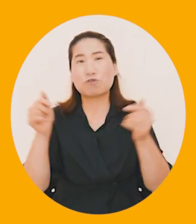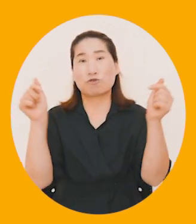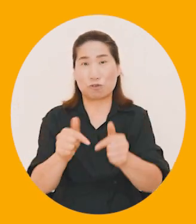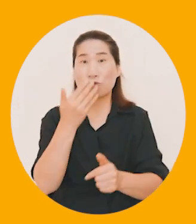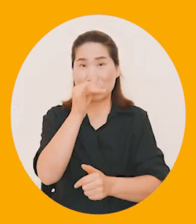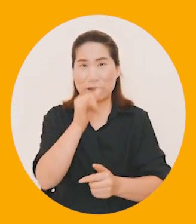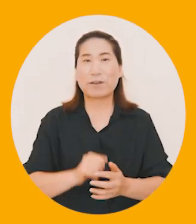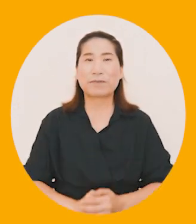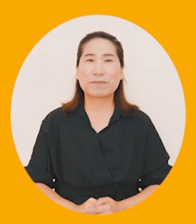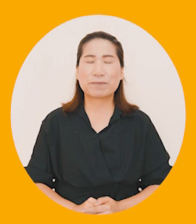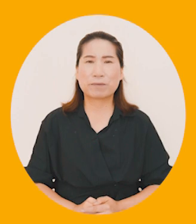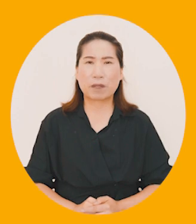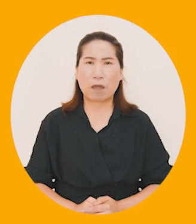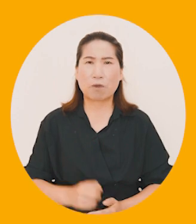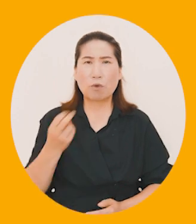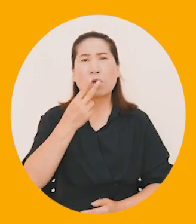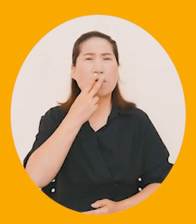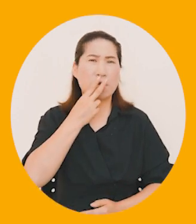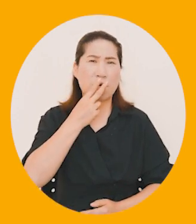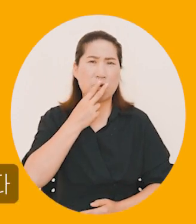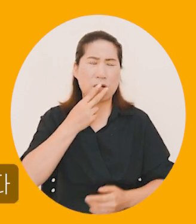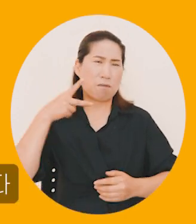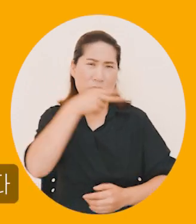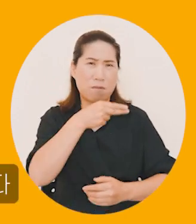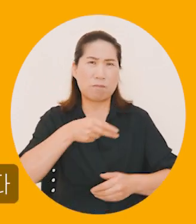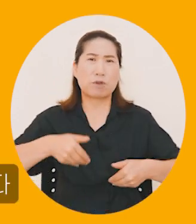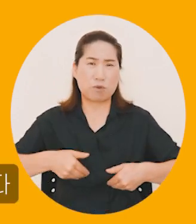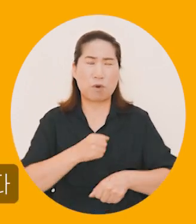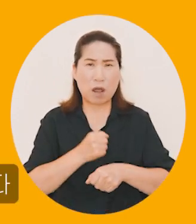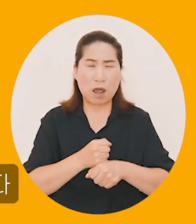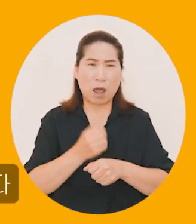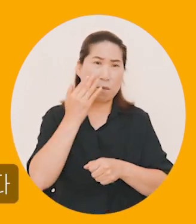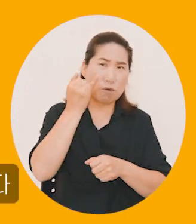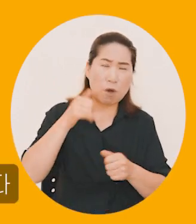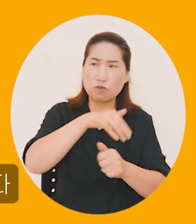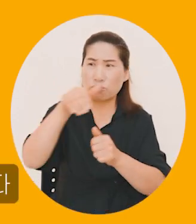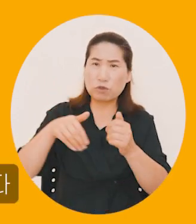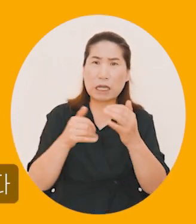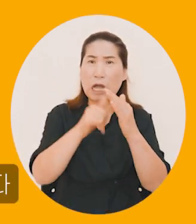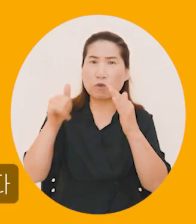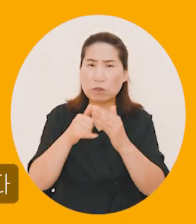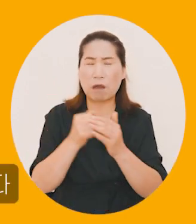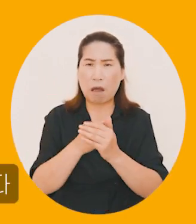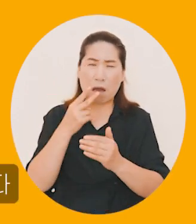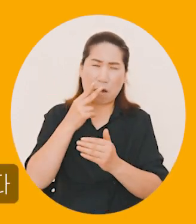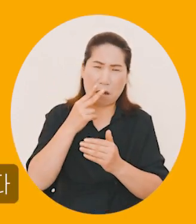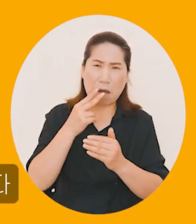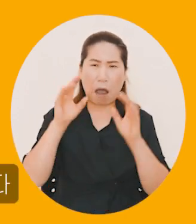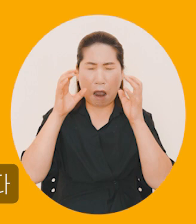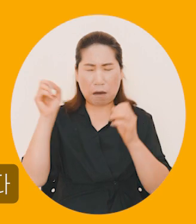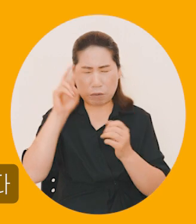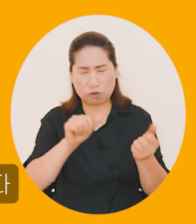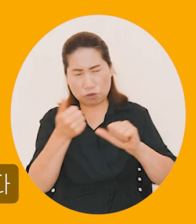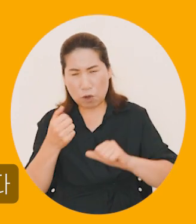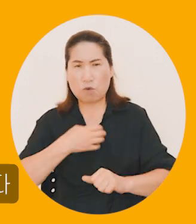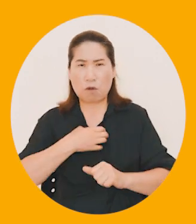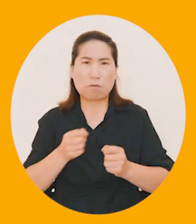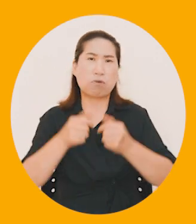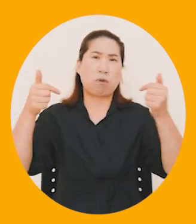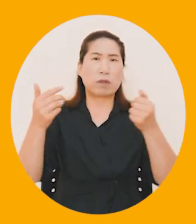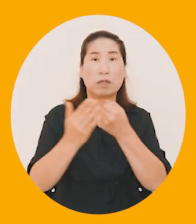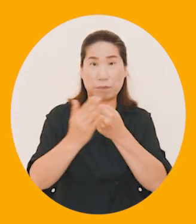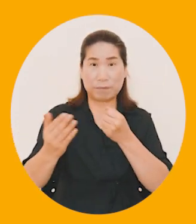줄여줍니다. 금연해야 합니다. 산모 또는 주변 사람의 흡연은 영유아 돌연사 증후군의 위험을